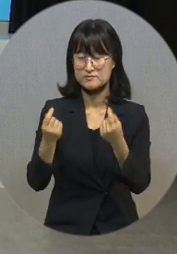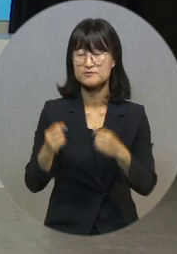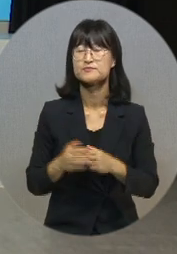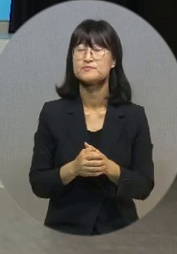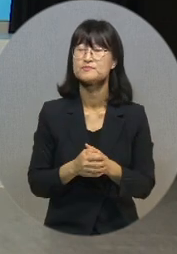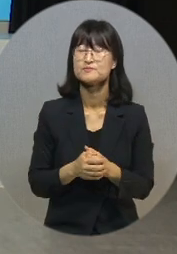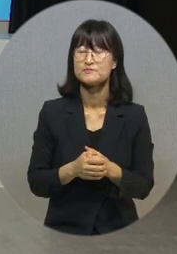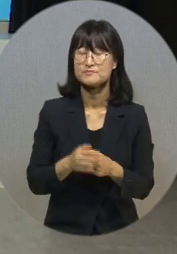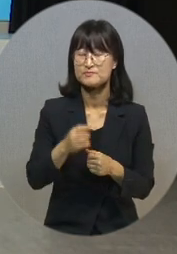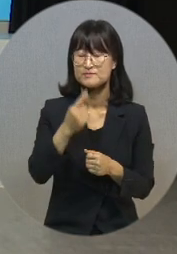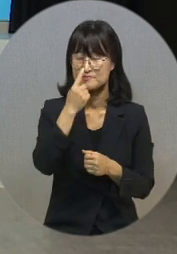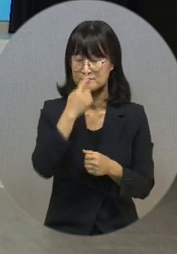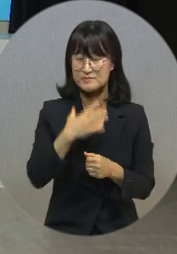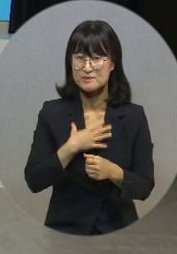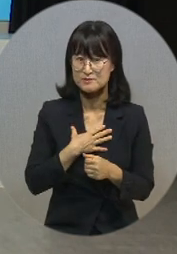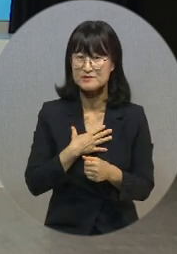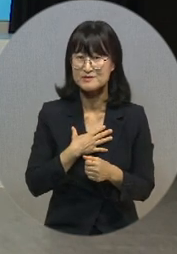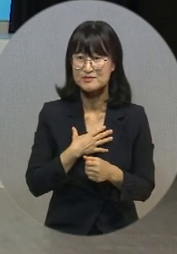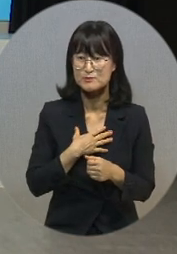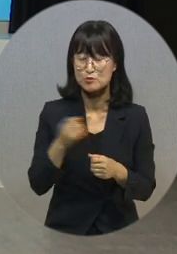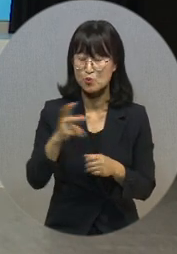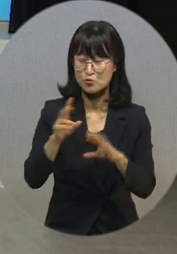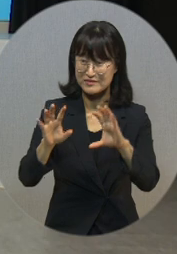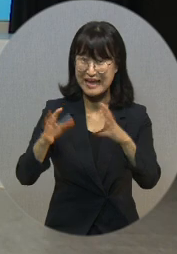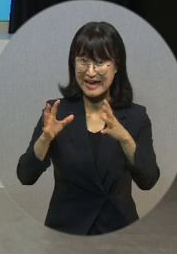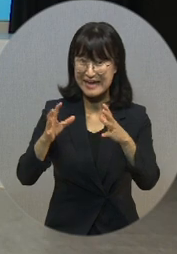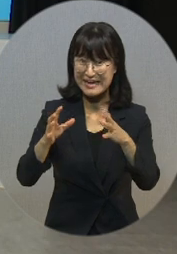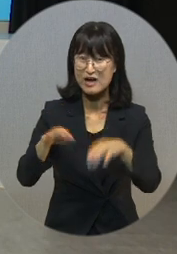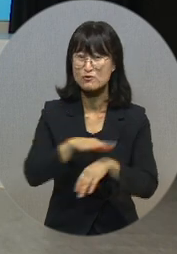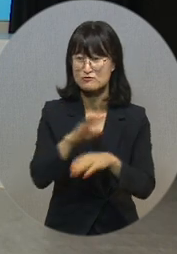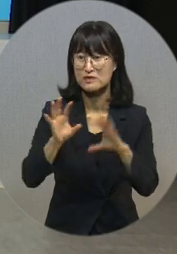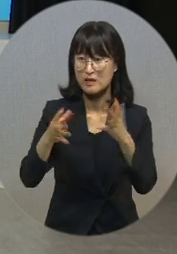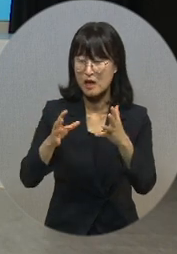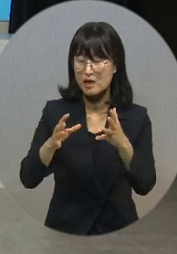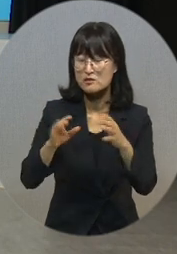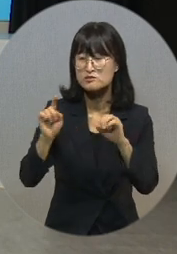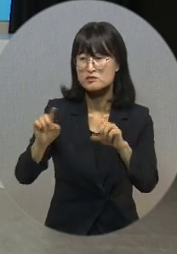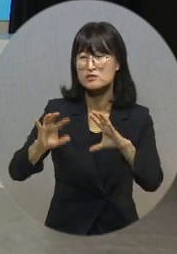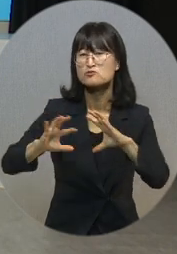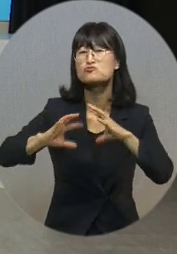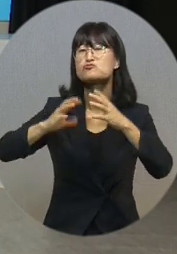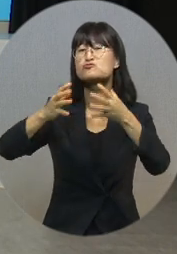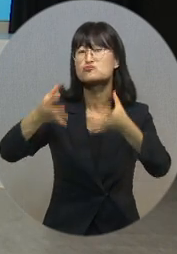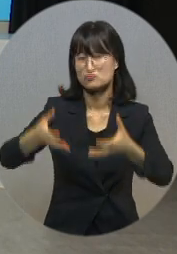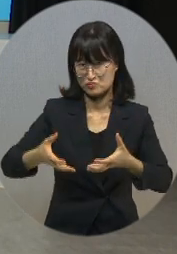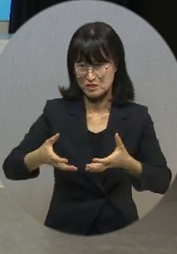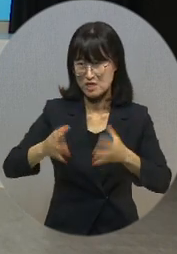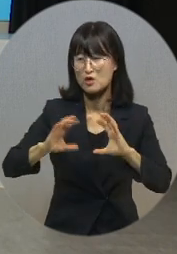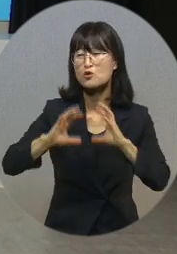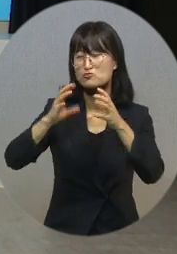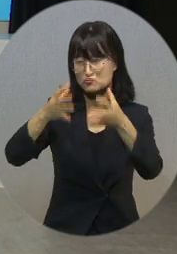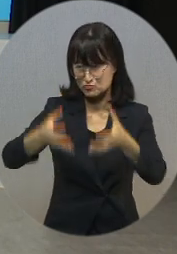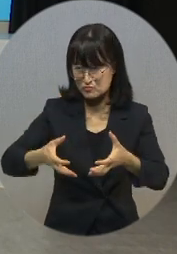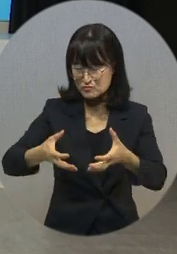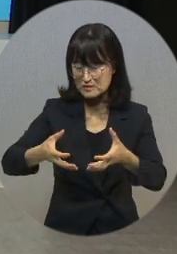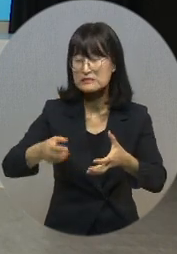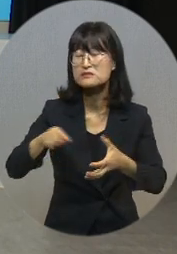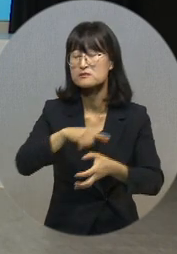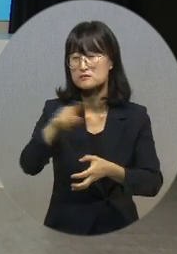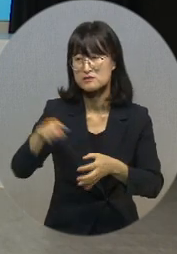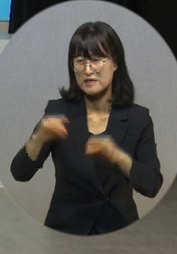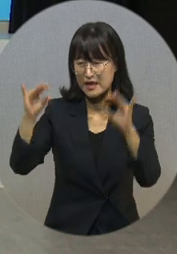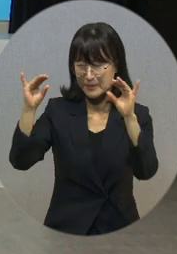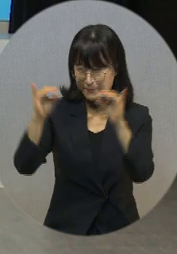사실 우리나라도 네. 글로벌 스탠더드에 맞춰서 국제적 기준에 맞는 법안들이 발의가 되어야